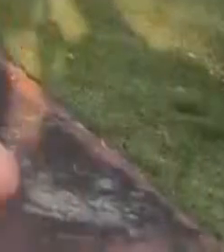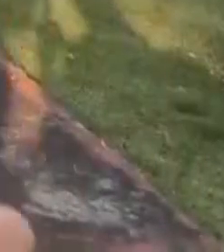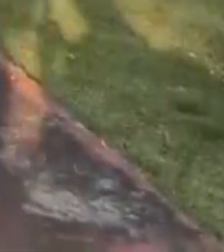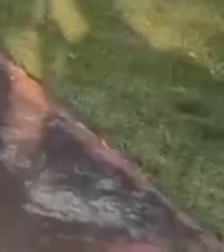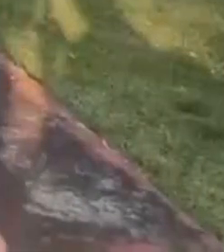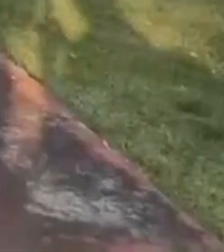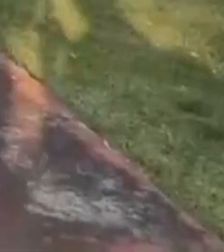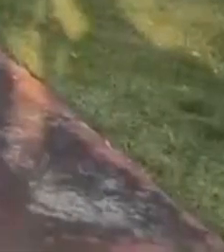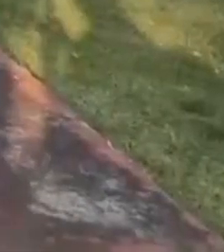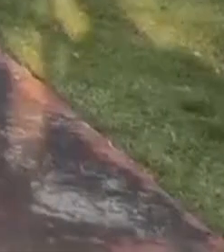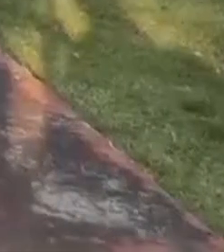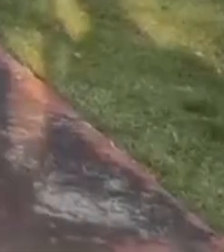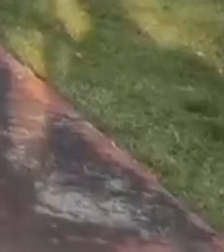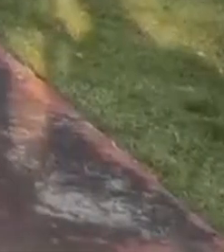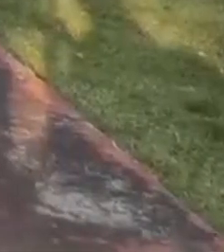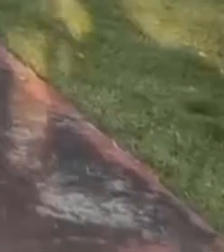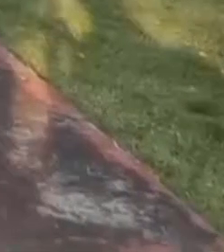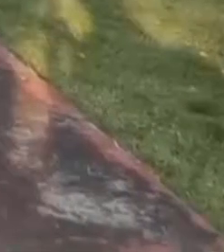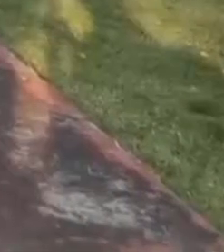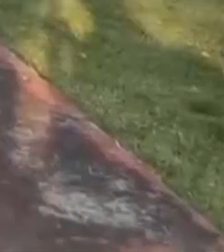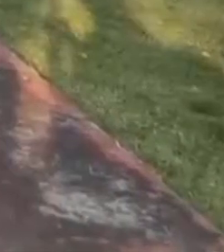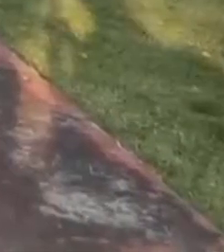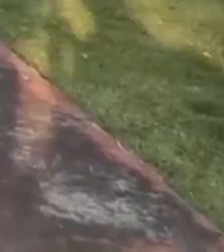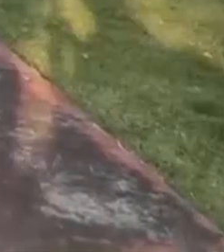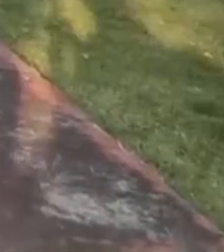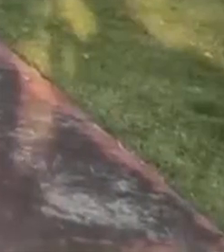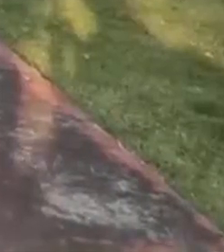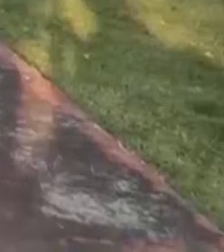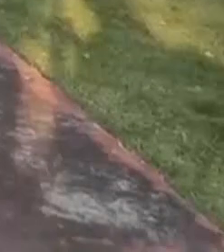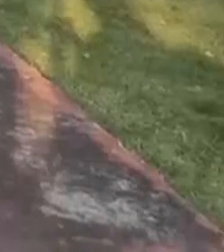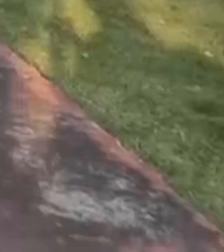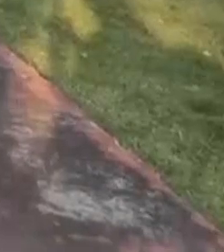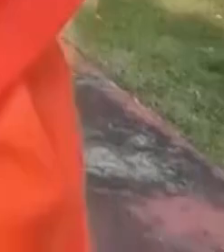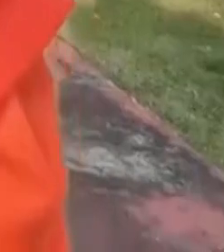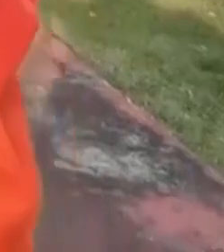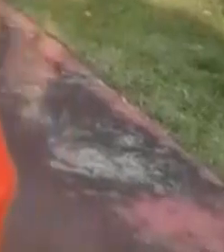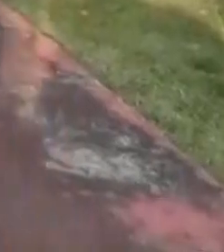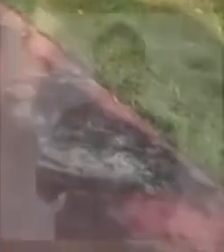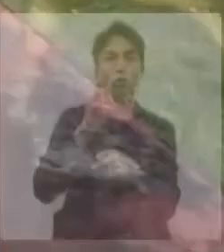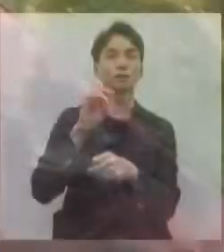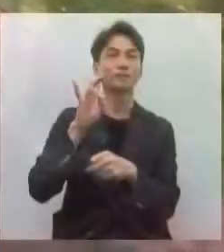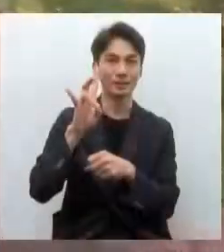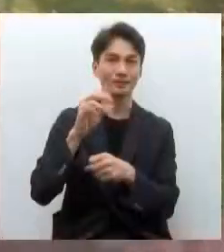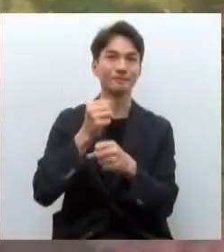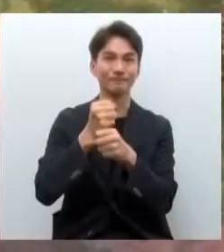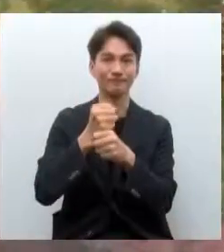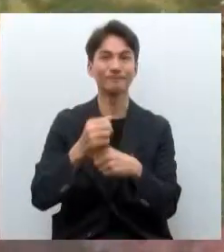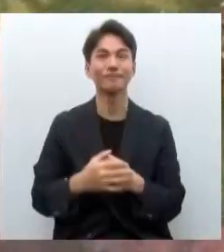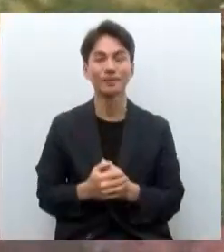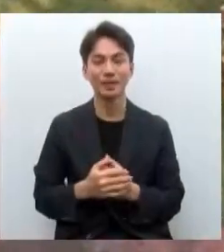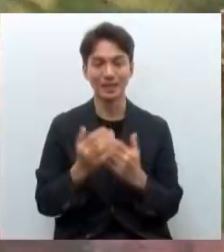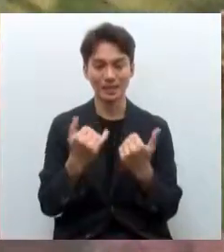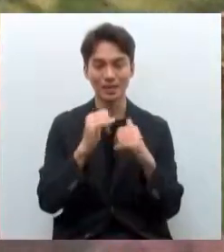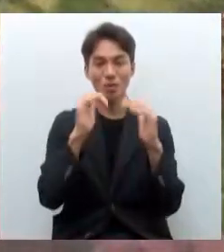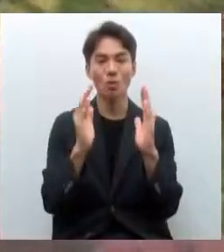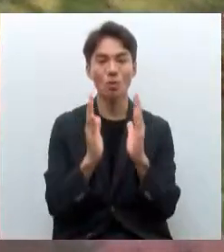ปฐมฤกษ์ต้นปีเพื่อกลับไปขยายผลทำงานในโรงเรียนในปี2567หลังจากนี้เราจะไปไหว้พระสวดมนต์วัดพระบรม